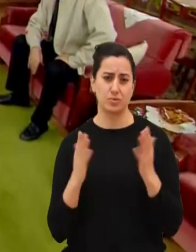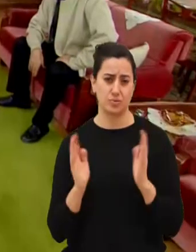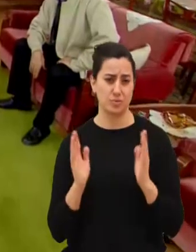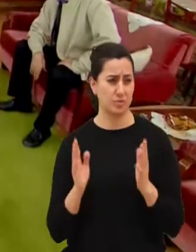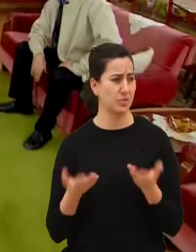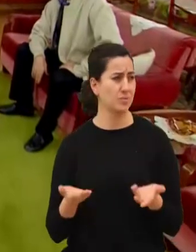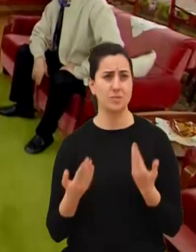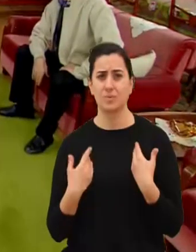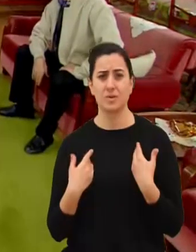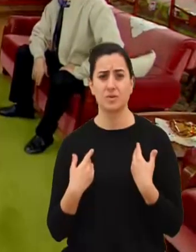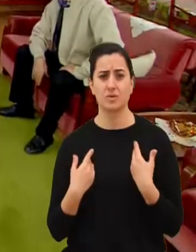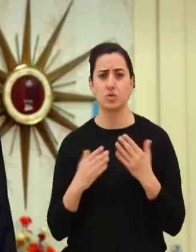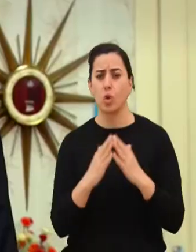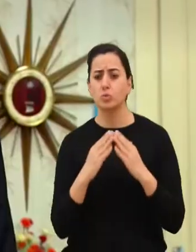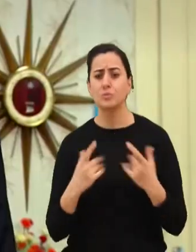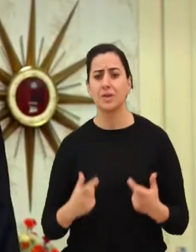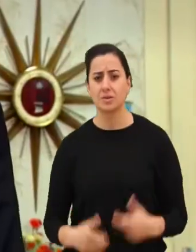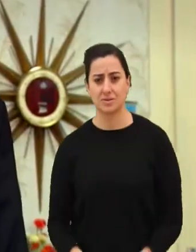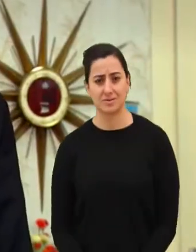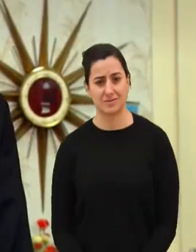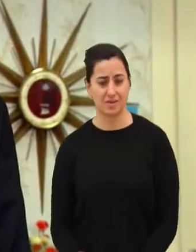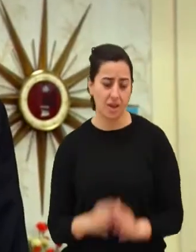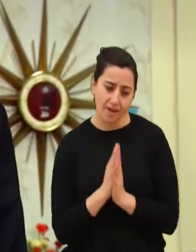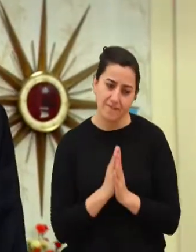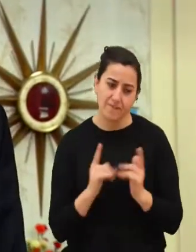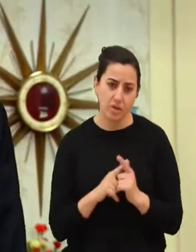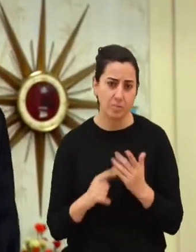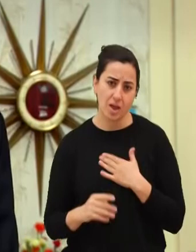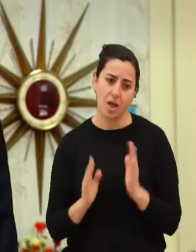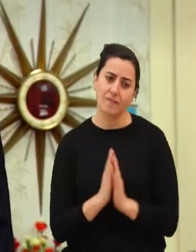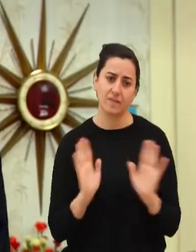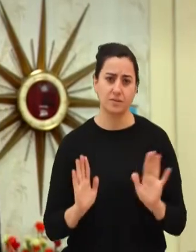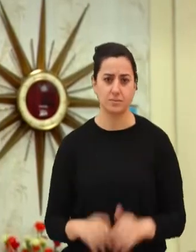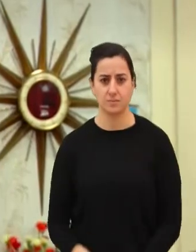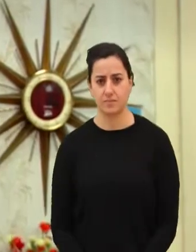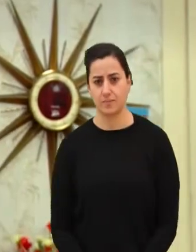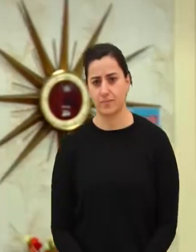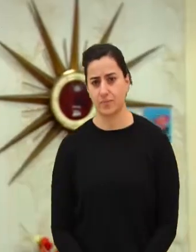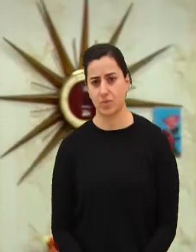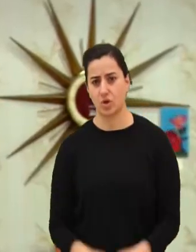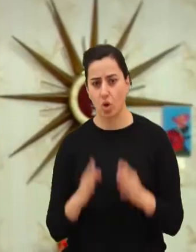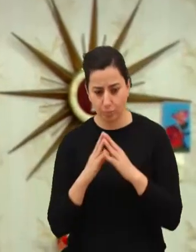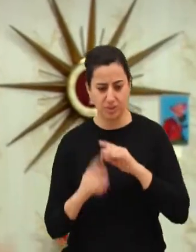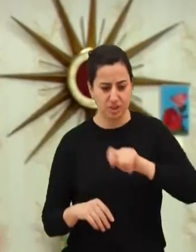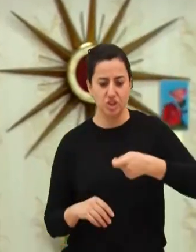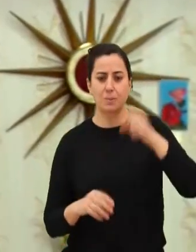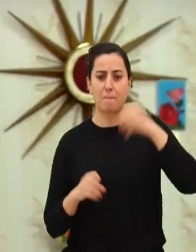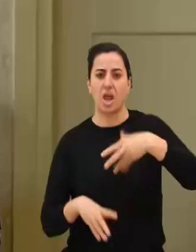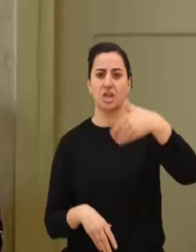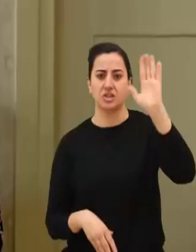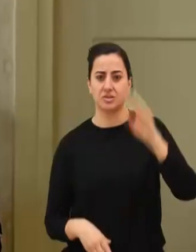Of bre, nerede benim bu komşum? Affedersin ya Fatih anne, affedersin. Komşum bizi kilitledi